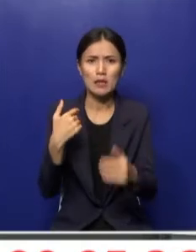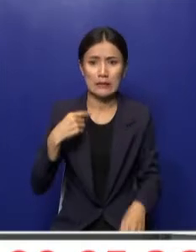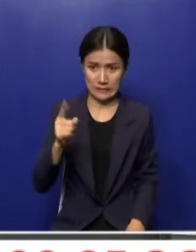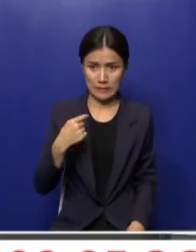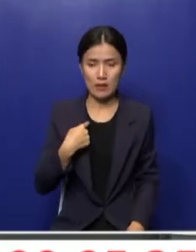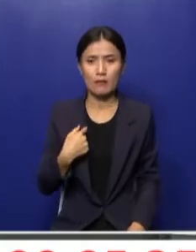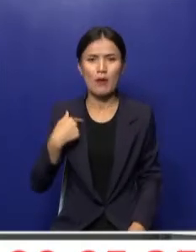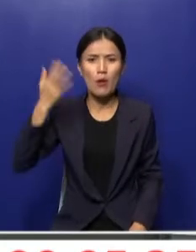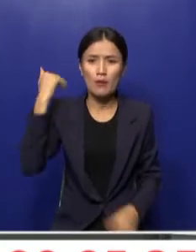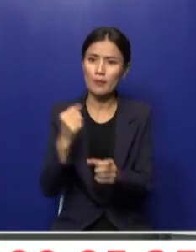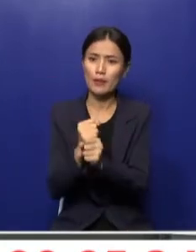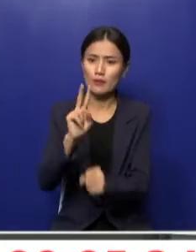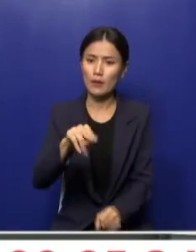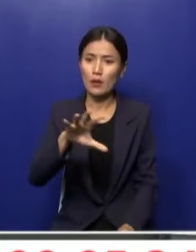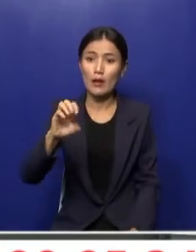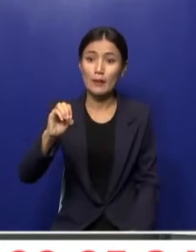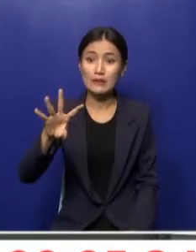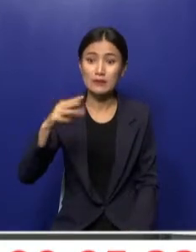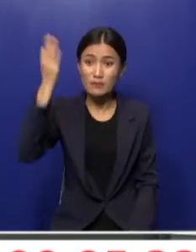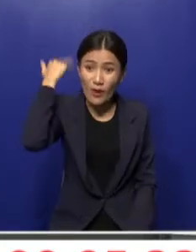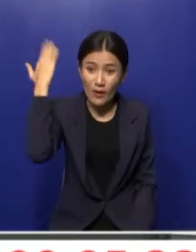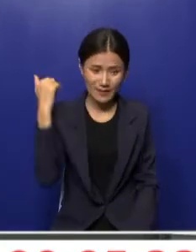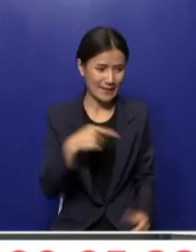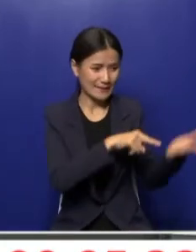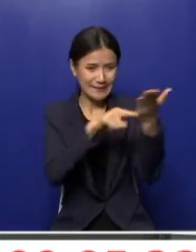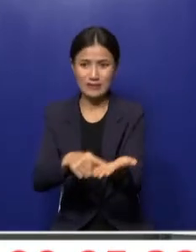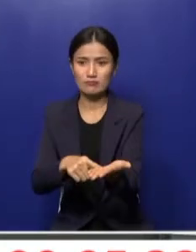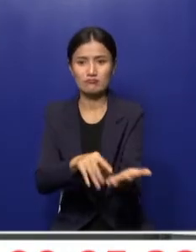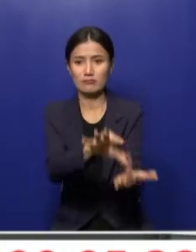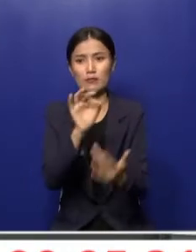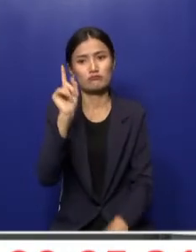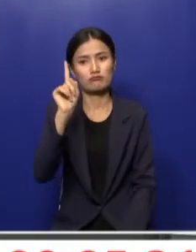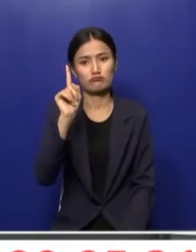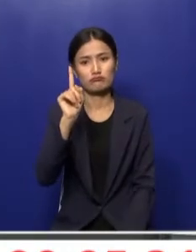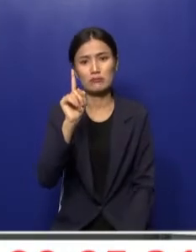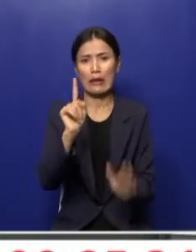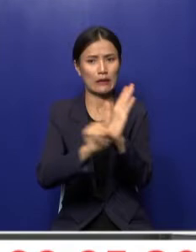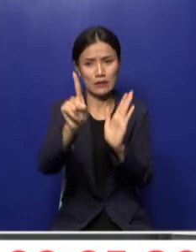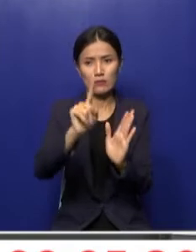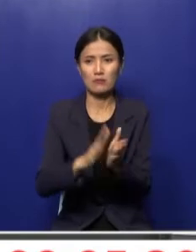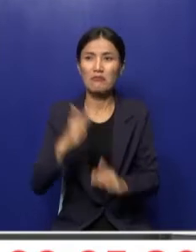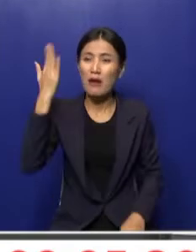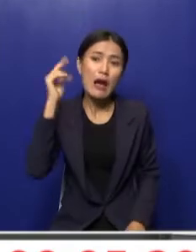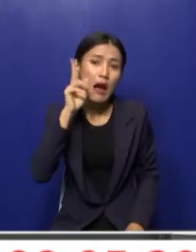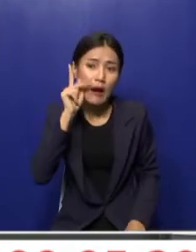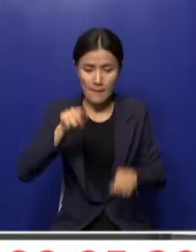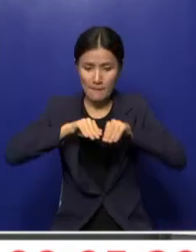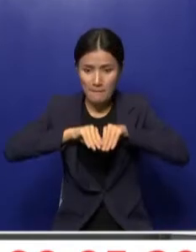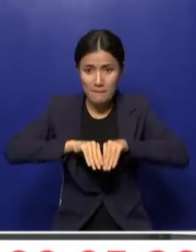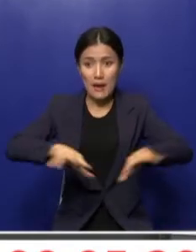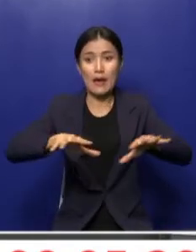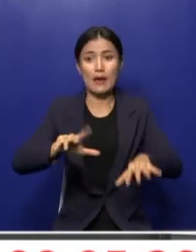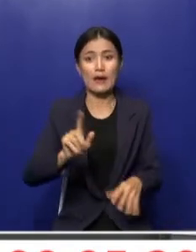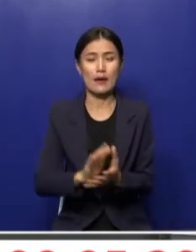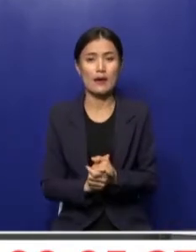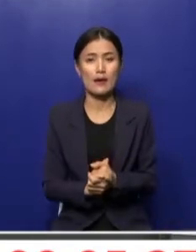ชุดเดียวเมื่อปี 54ในช่วงนั้นได้ปรากฏเป็นข่าวออกมาอย่างกว้างขวางว่า